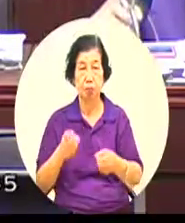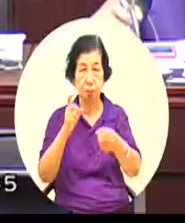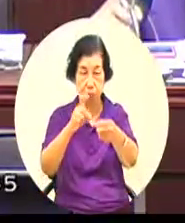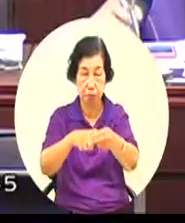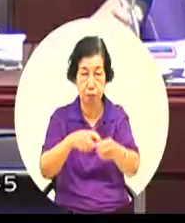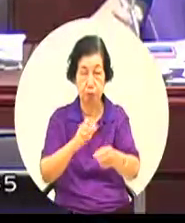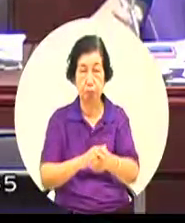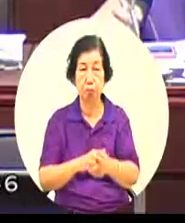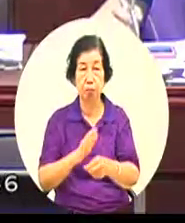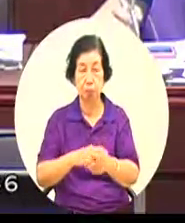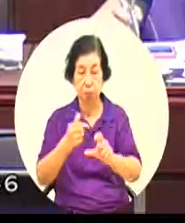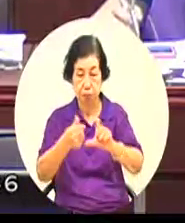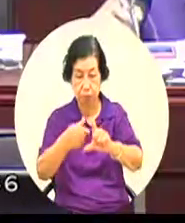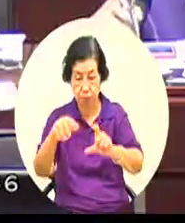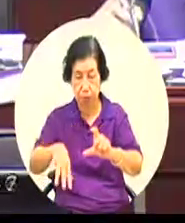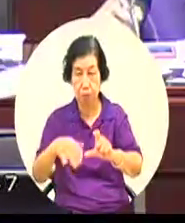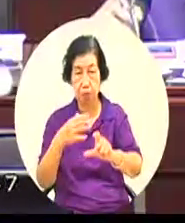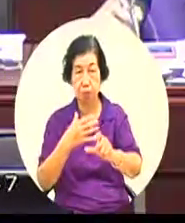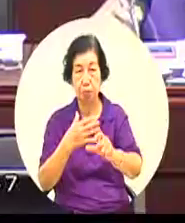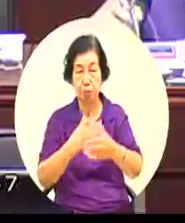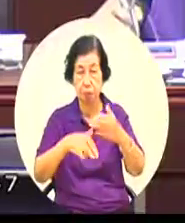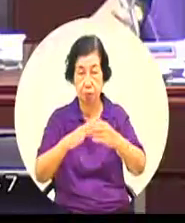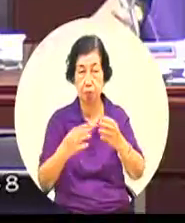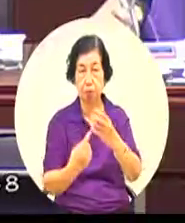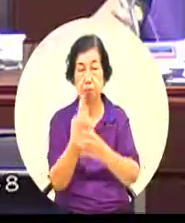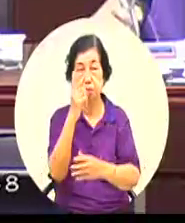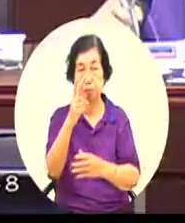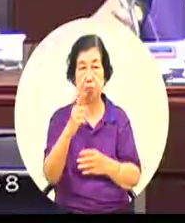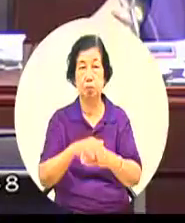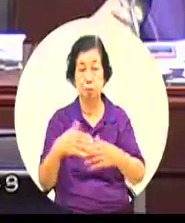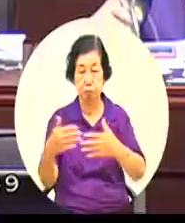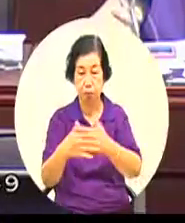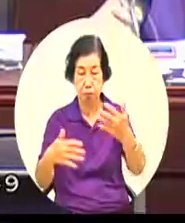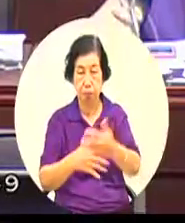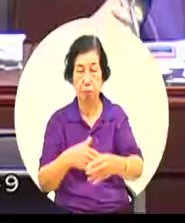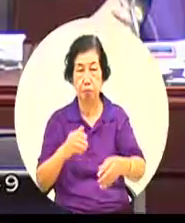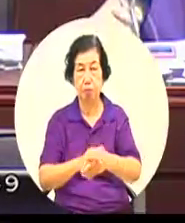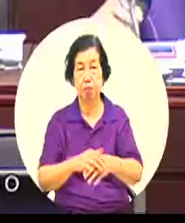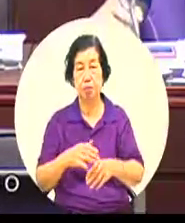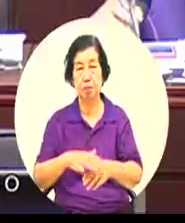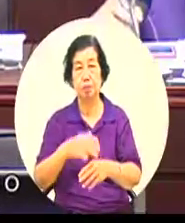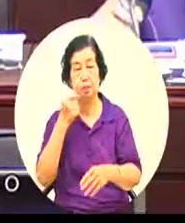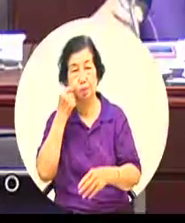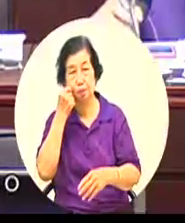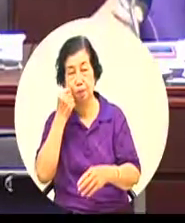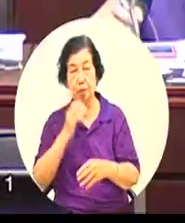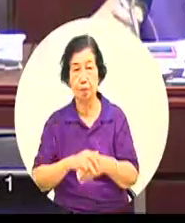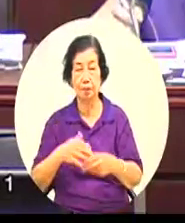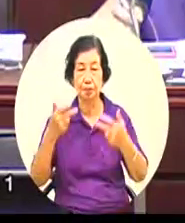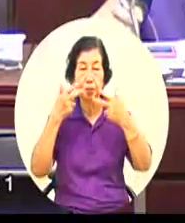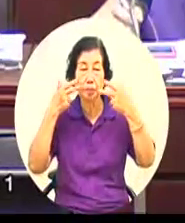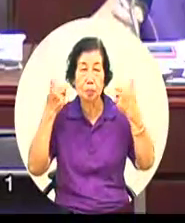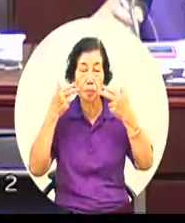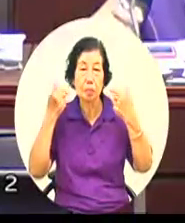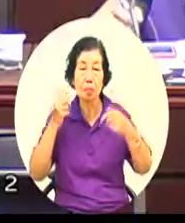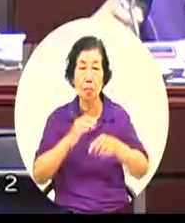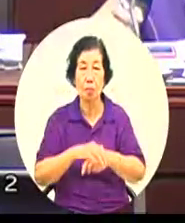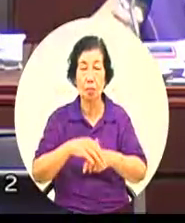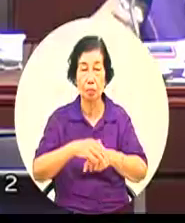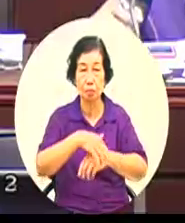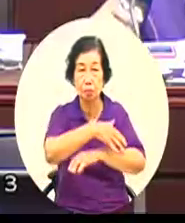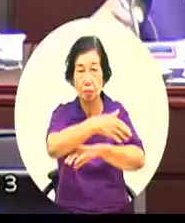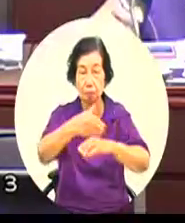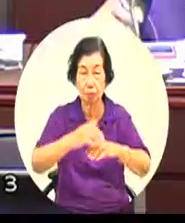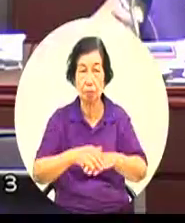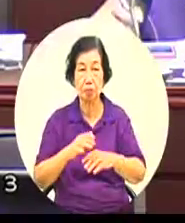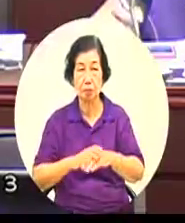如果只有一间学校的话，因为交通如果真的是很不方便，还有就是原住民地区的学校，还有到邻近的